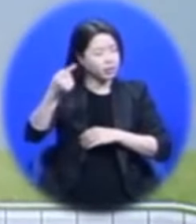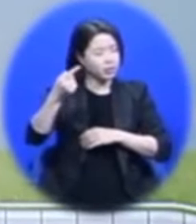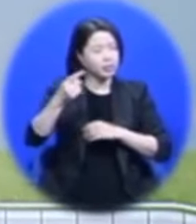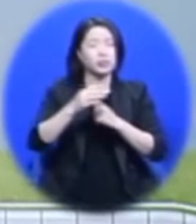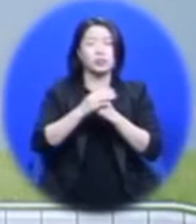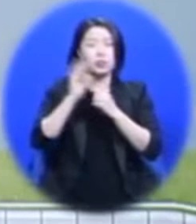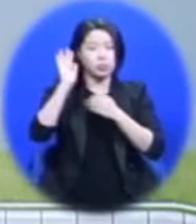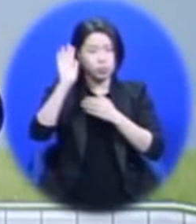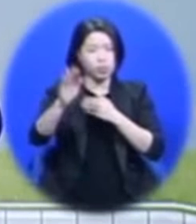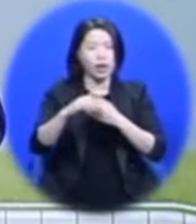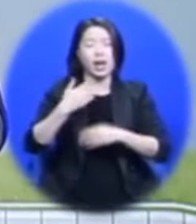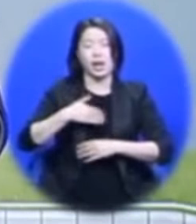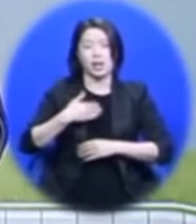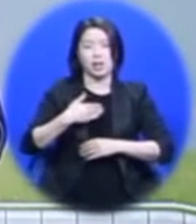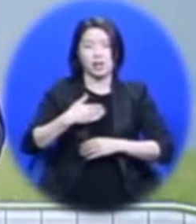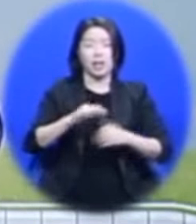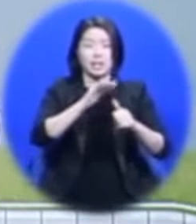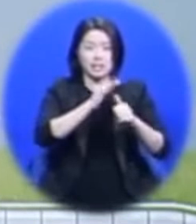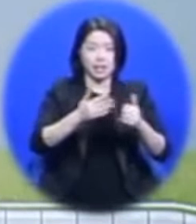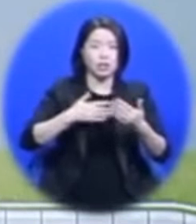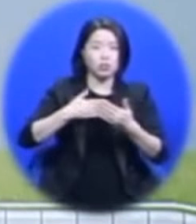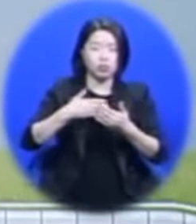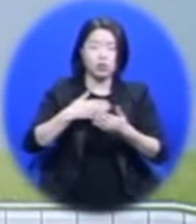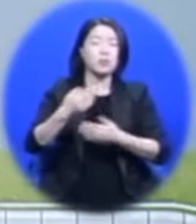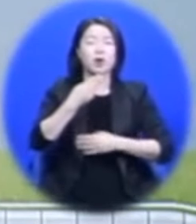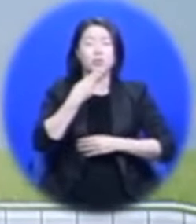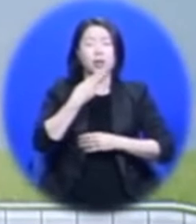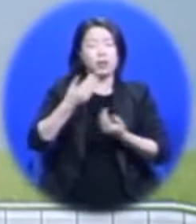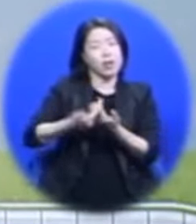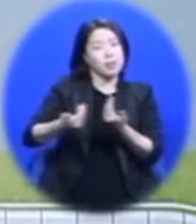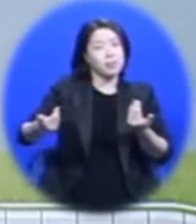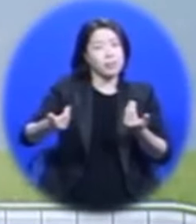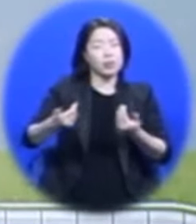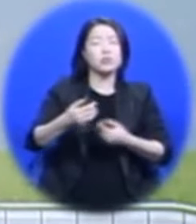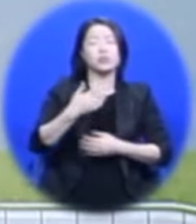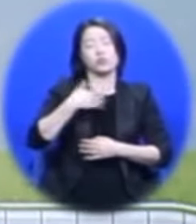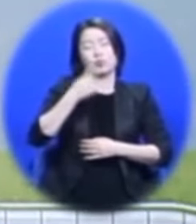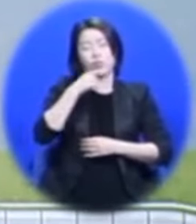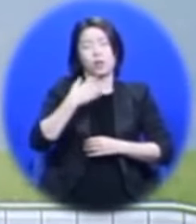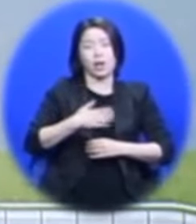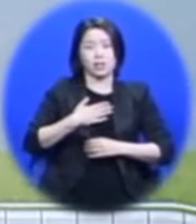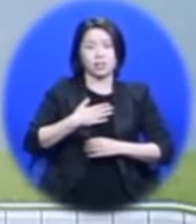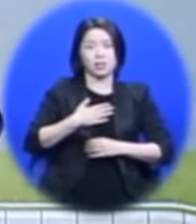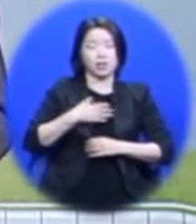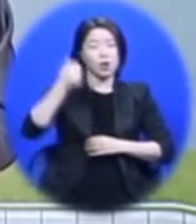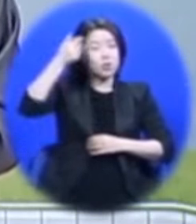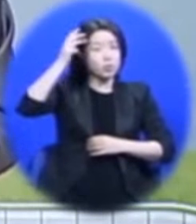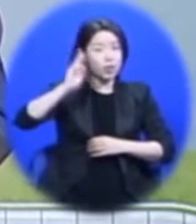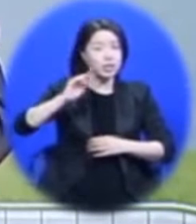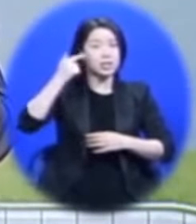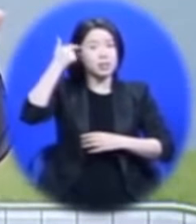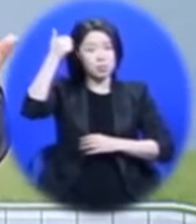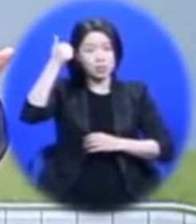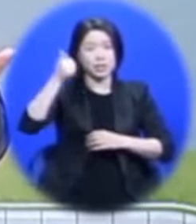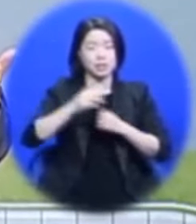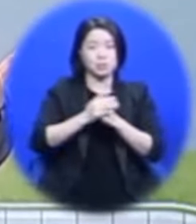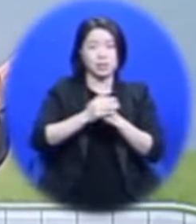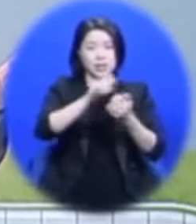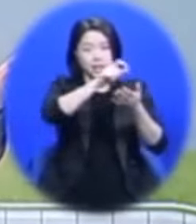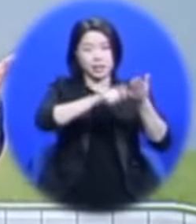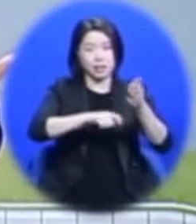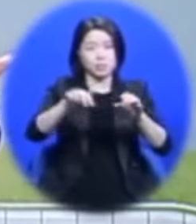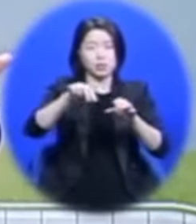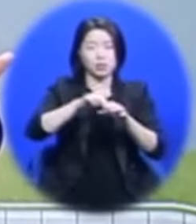알았습니다. 저는 착한 것과 두려움이 없는 것은 다른 것인 줄 알았어요. 웨슬리 목사님이 감리교회를